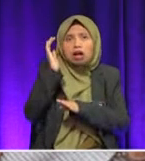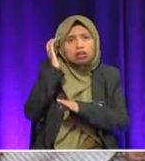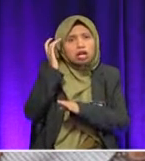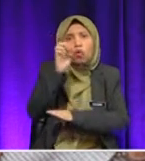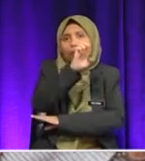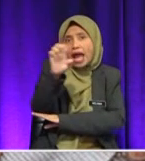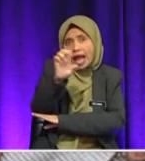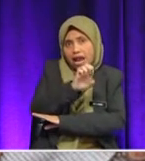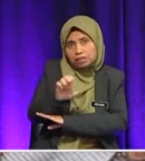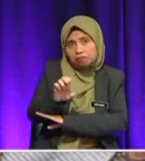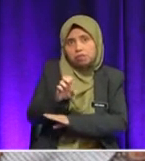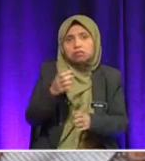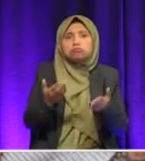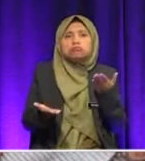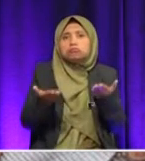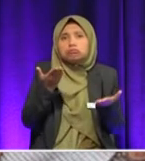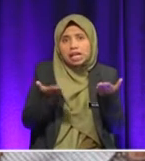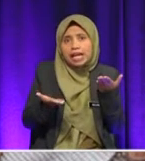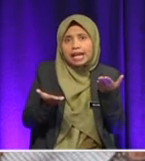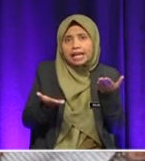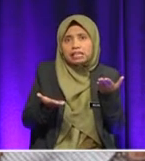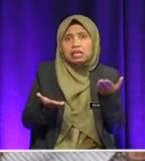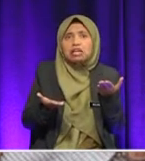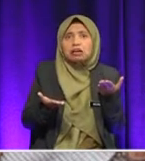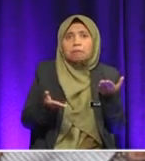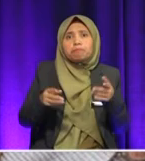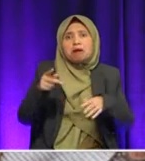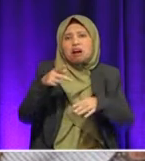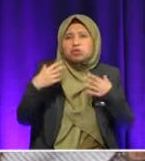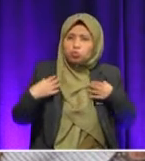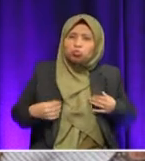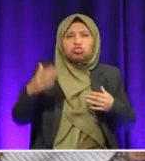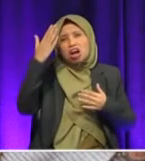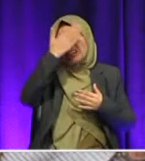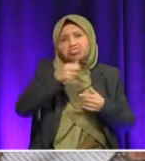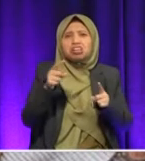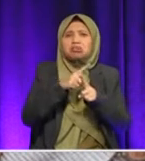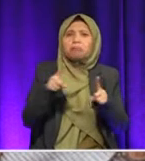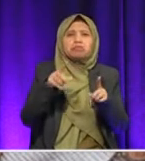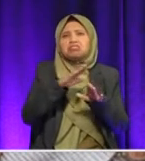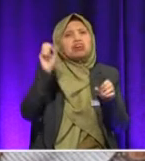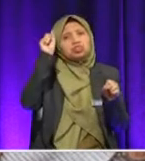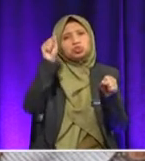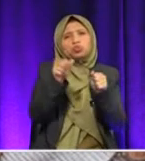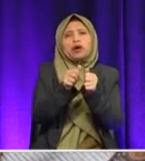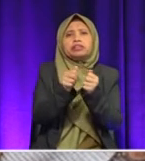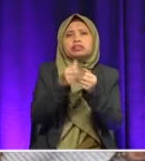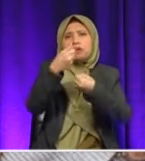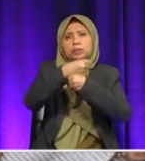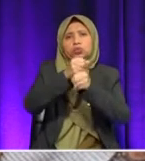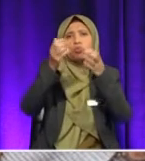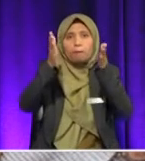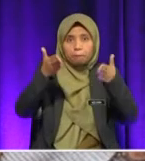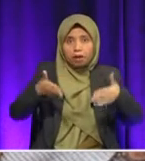mereka fashion berjanji seorang tuh di maka pakaian mungkin pakai itu cantik tapi kurang sesuai dengan bentuk bacaan beliau